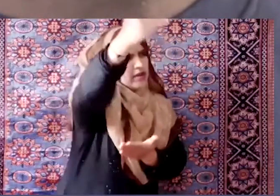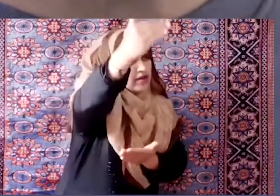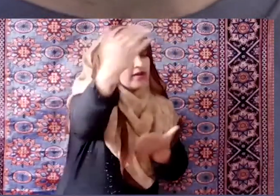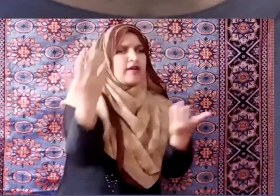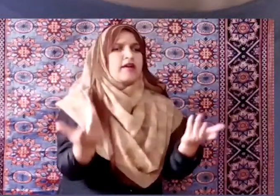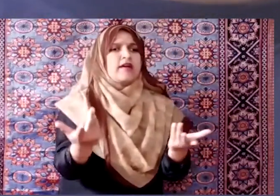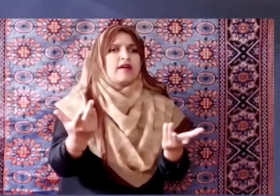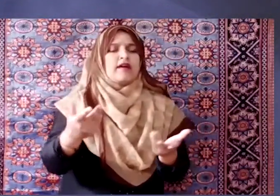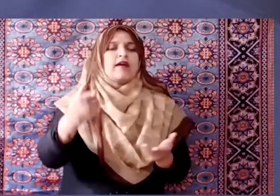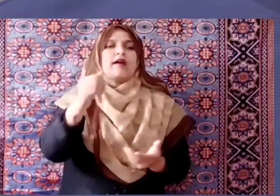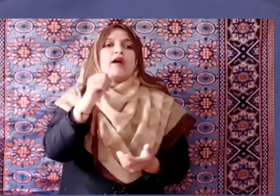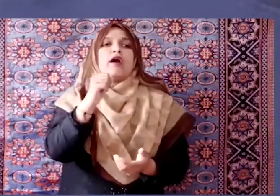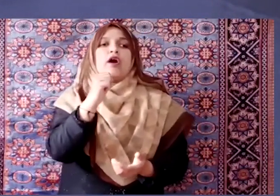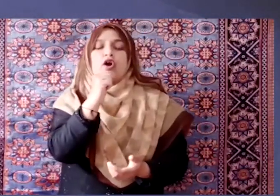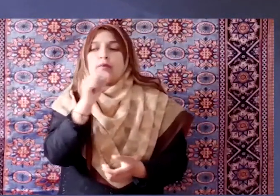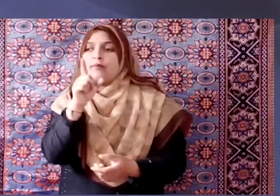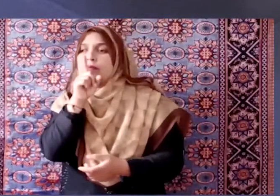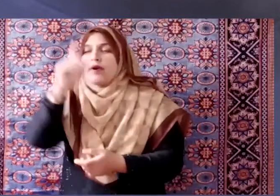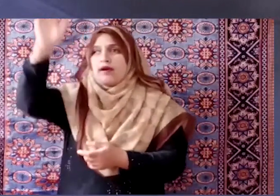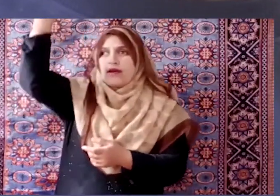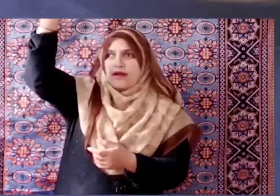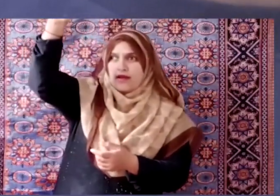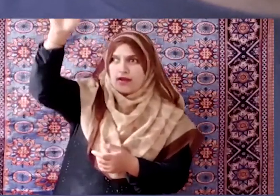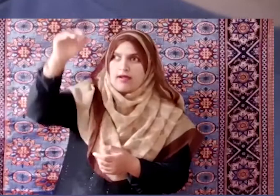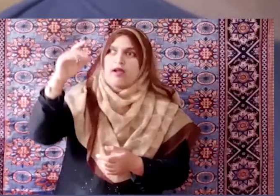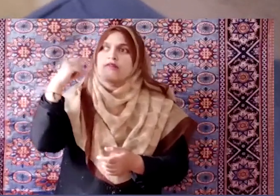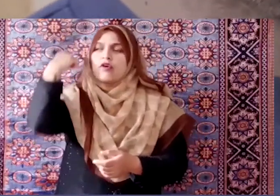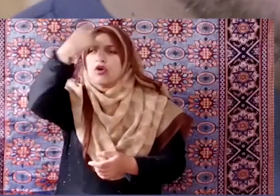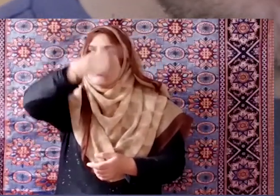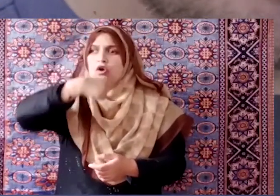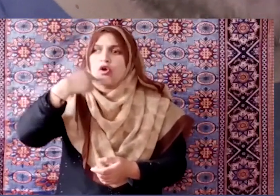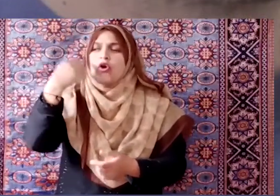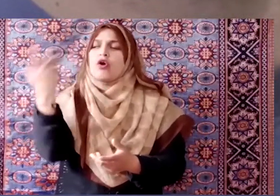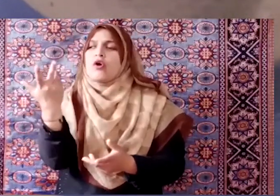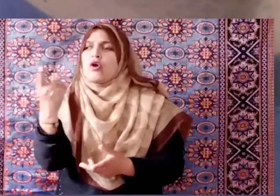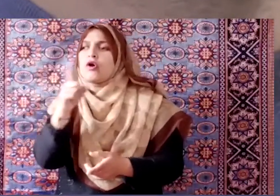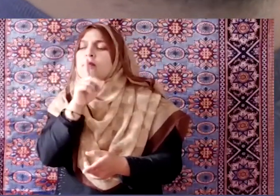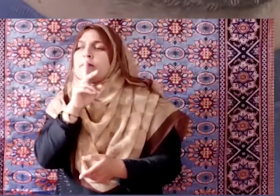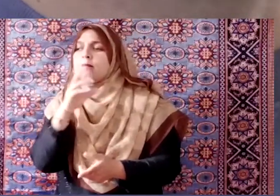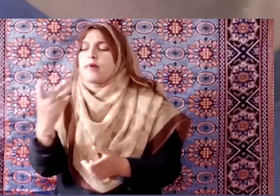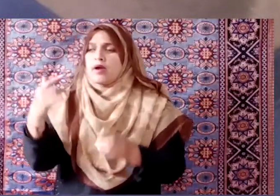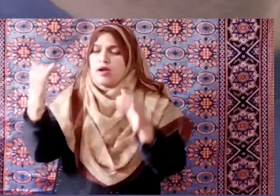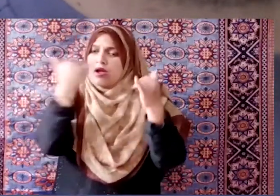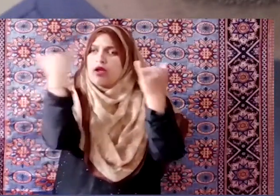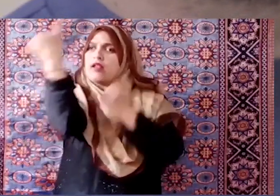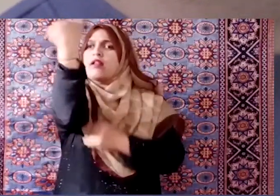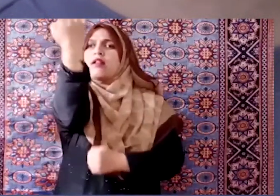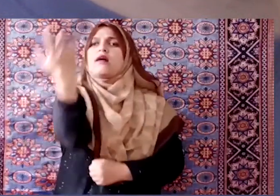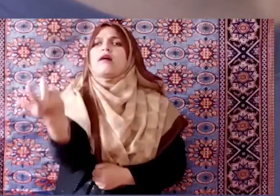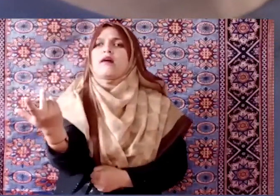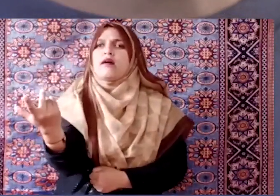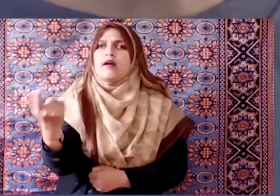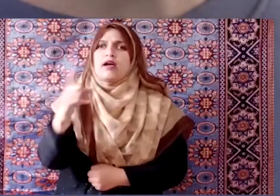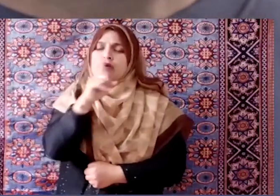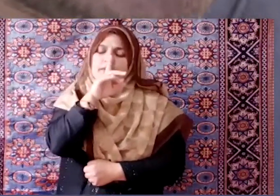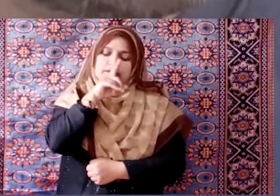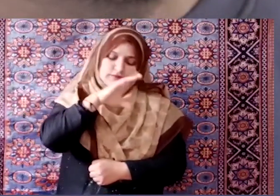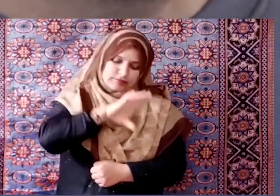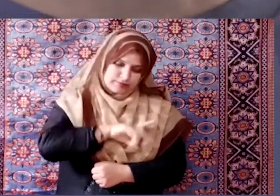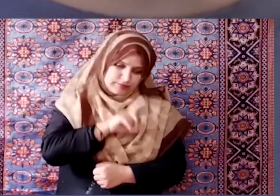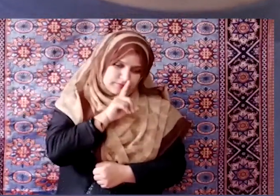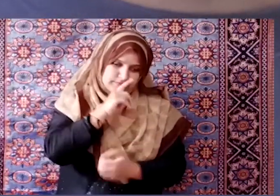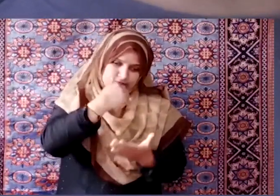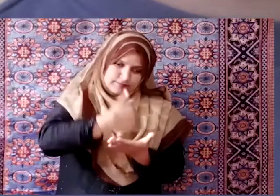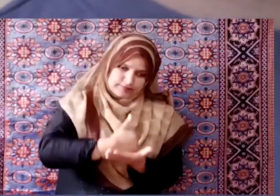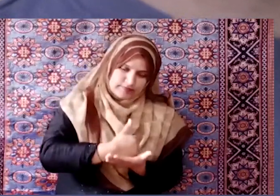تلی ہے، لہٰذا رانجھا کو یہاں سے نکال دو۔ چوچک نے پہلے کئی روز تک اس کی بات نہ مانی، پھر ایک